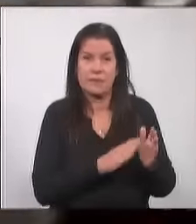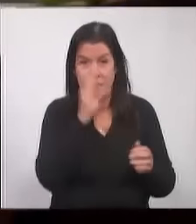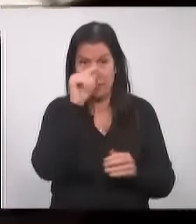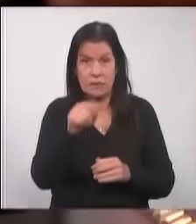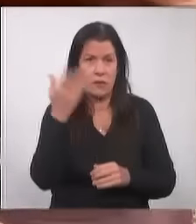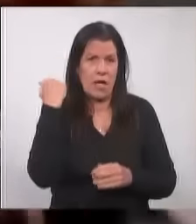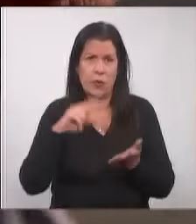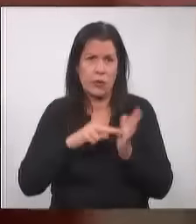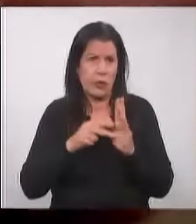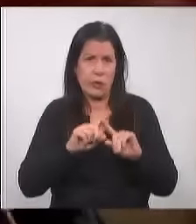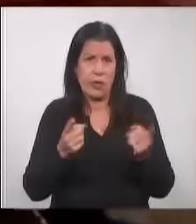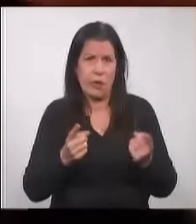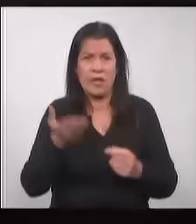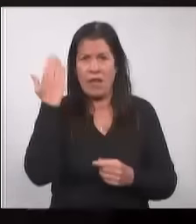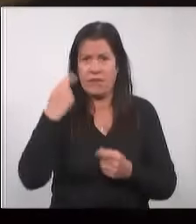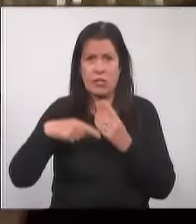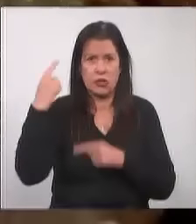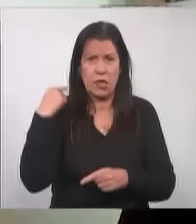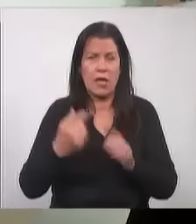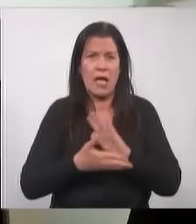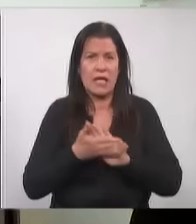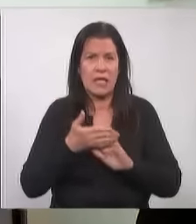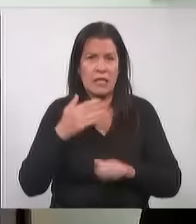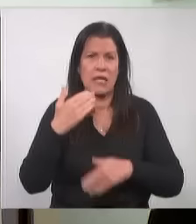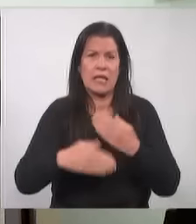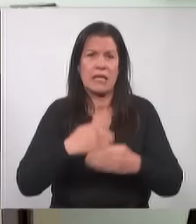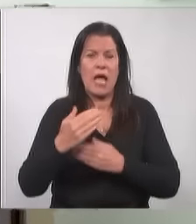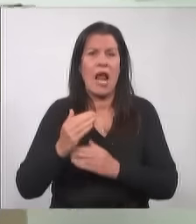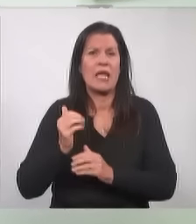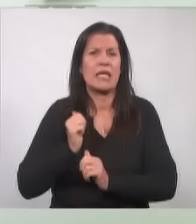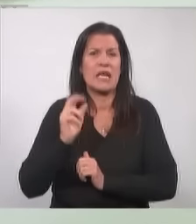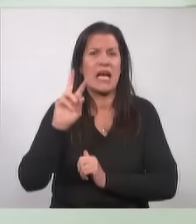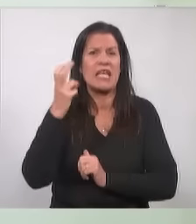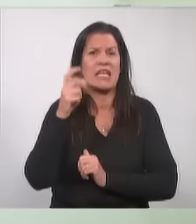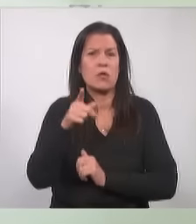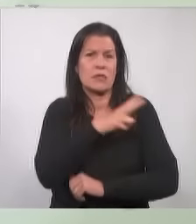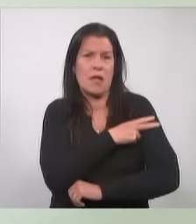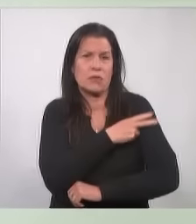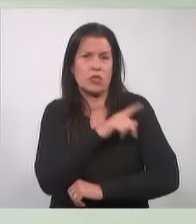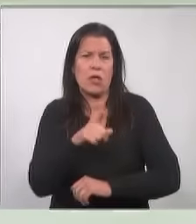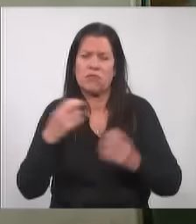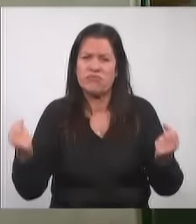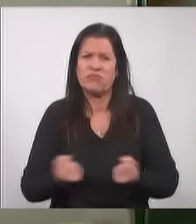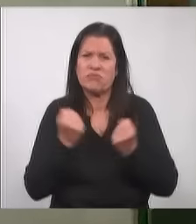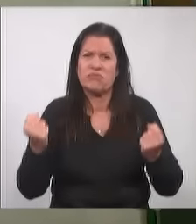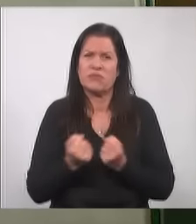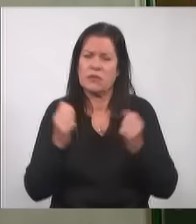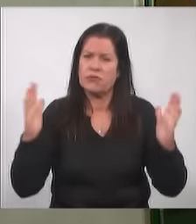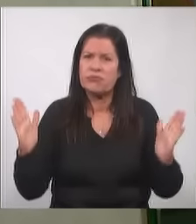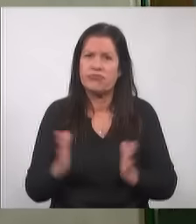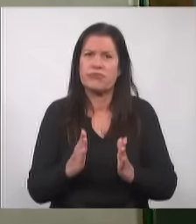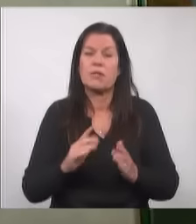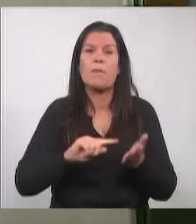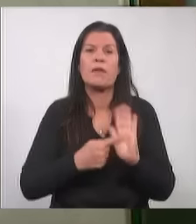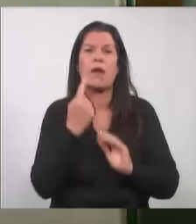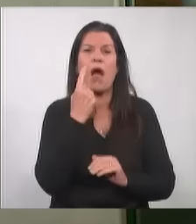אחרות. לפני שנה הוא החל הליך גיוס במשטרה, התאמן, השיל כמה קילוגרמים ממשקלו, הכל במטרה